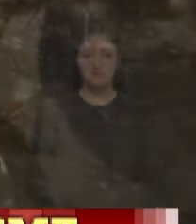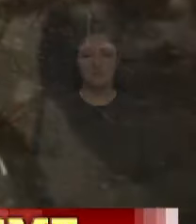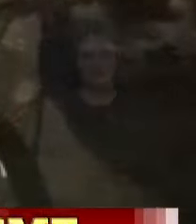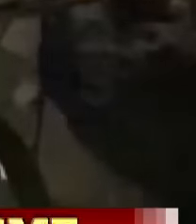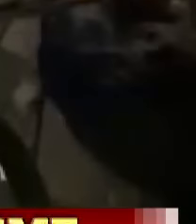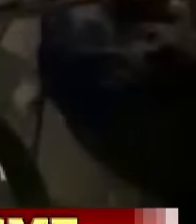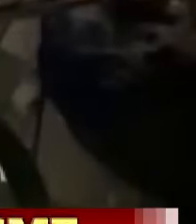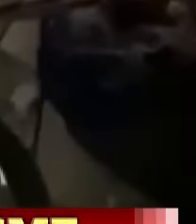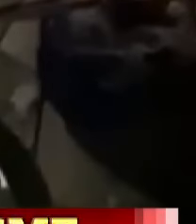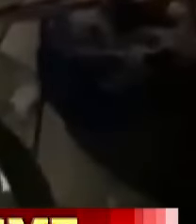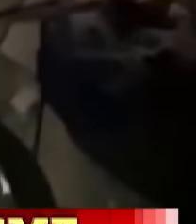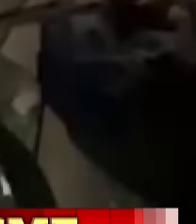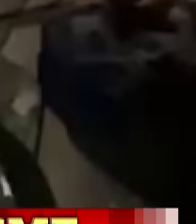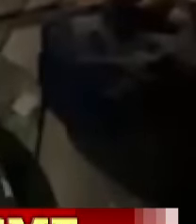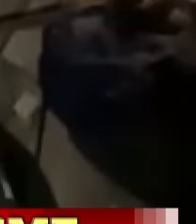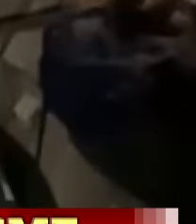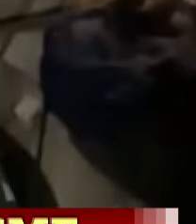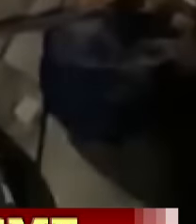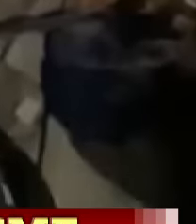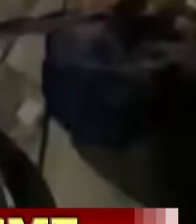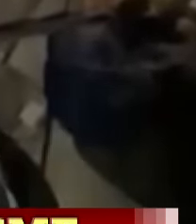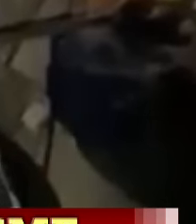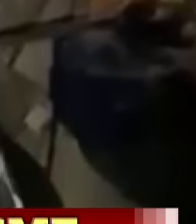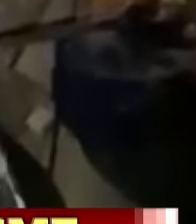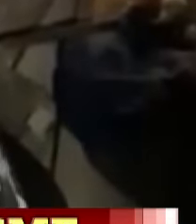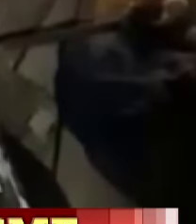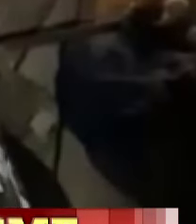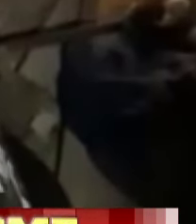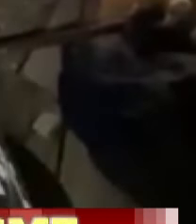Zeynep Bastık anne. Zeynep Bastık.